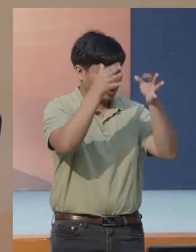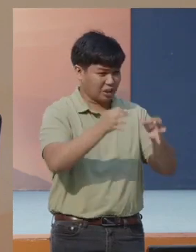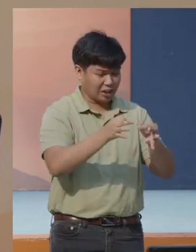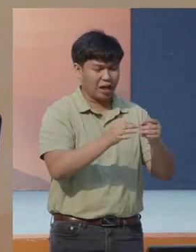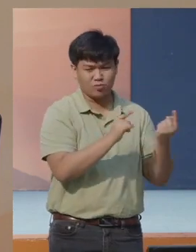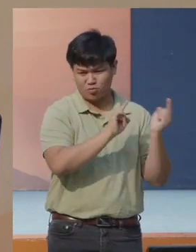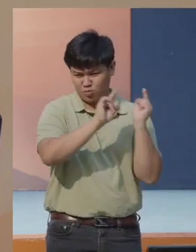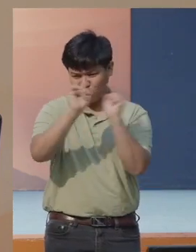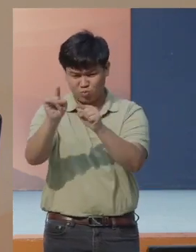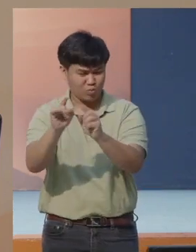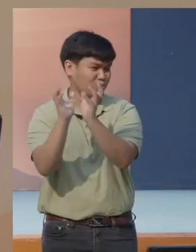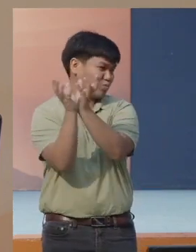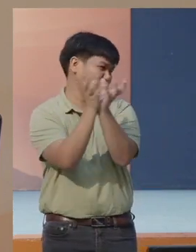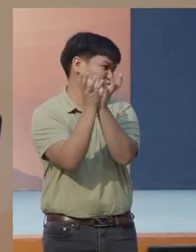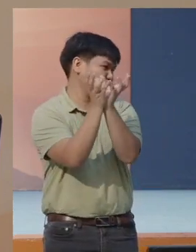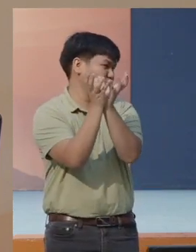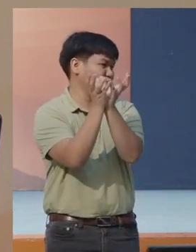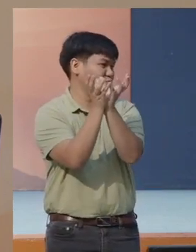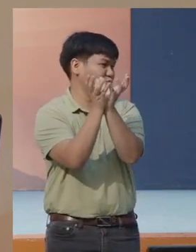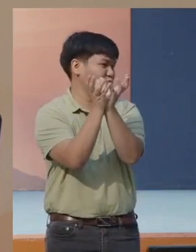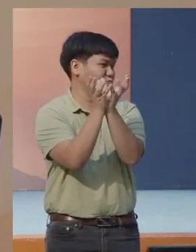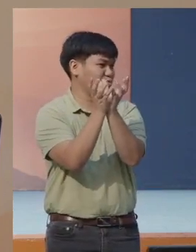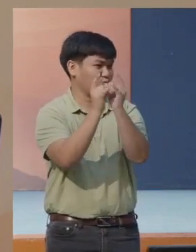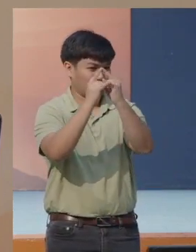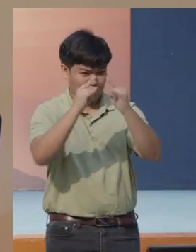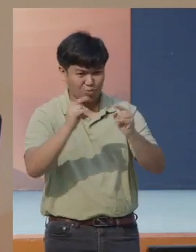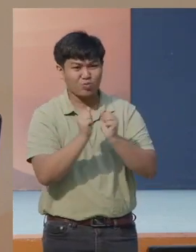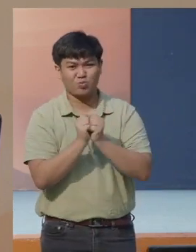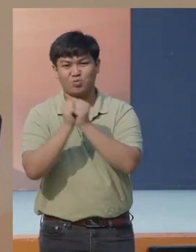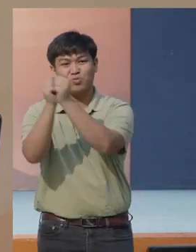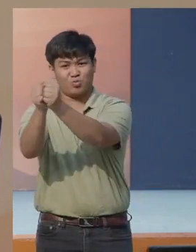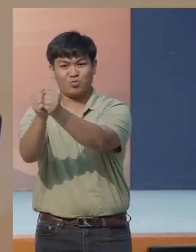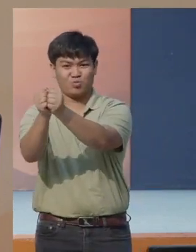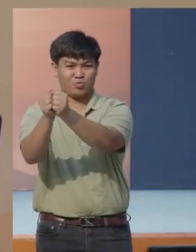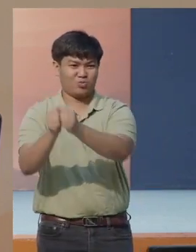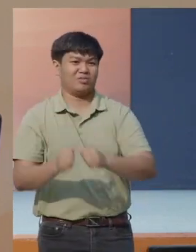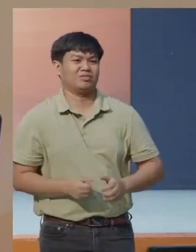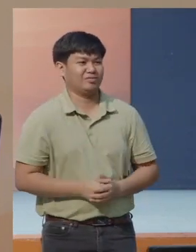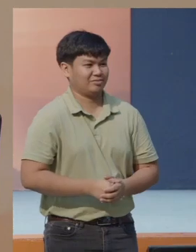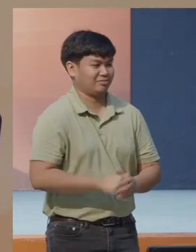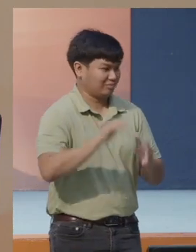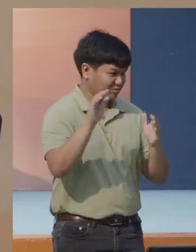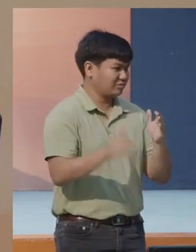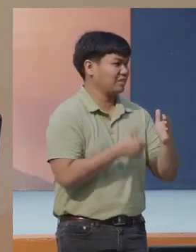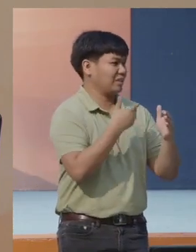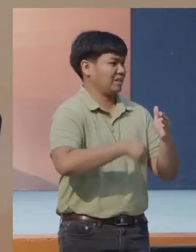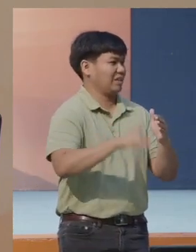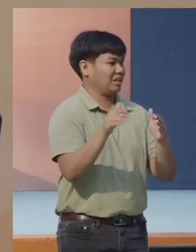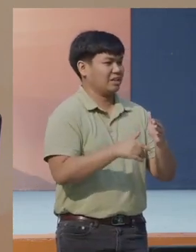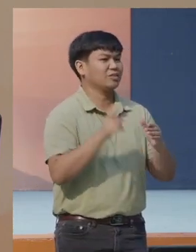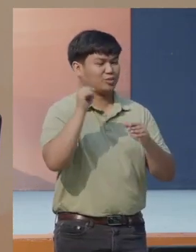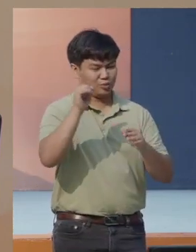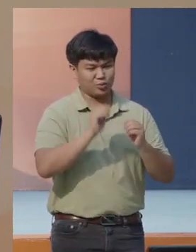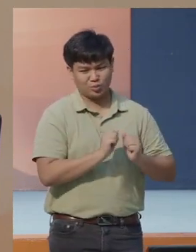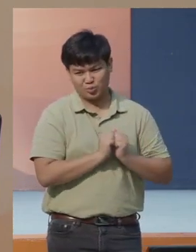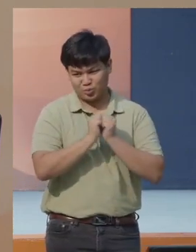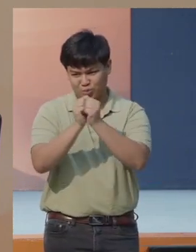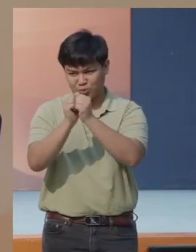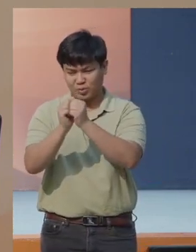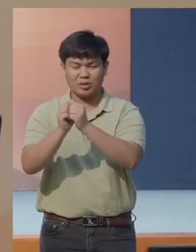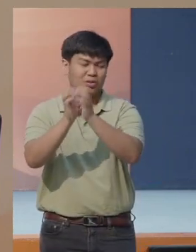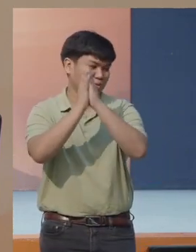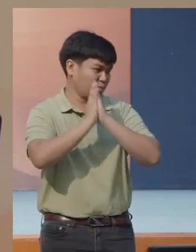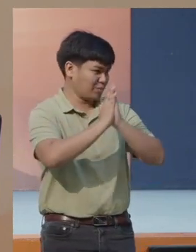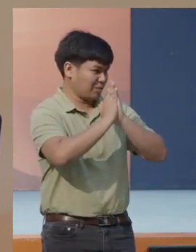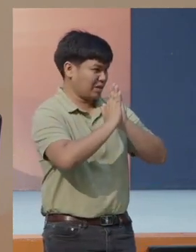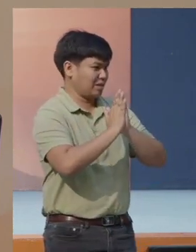dun sa community. Dun tayo magkantahan. Dun tayo manalangin.